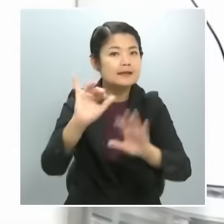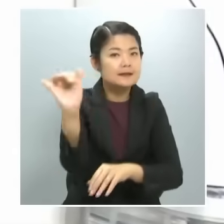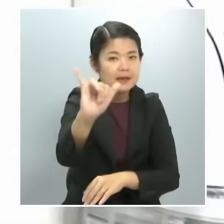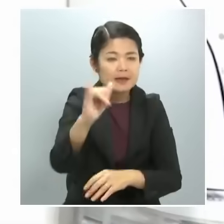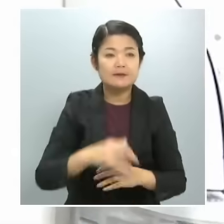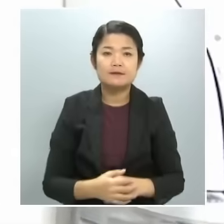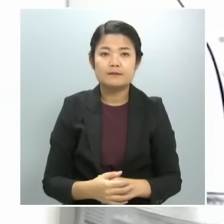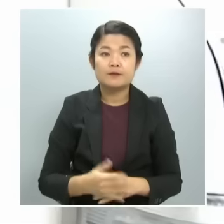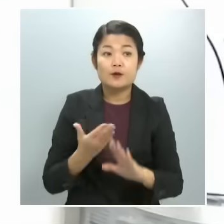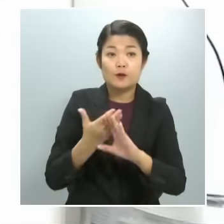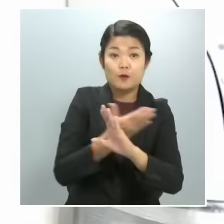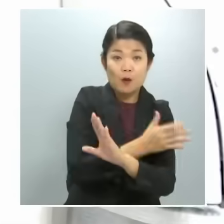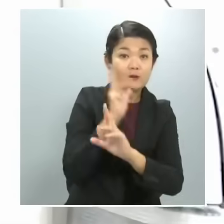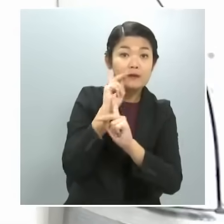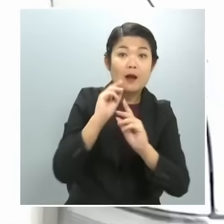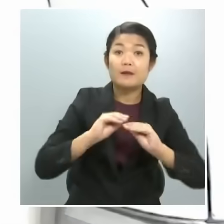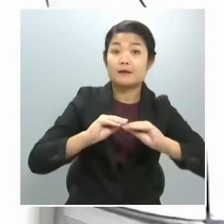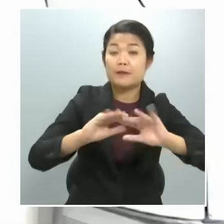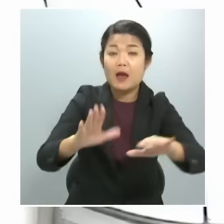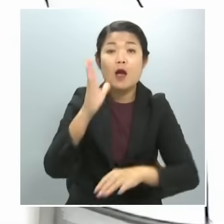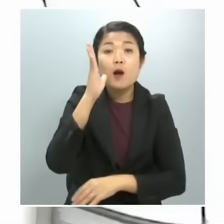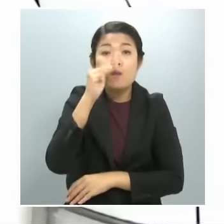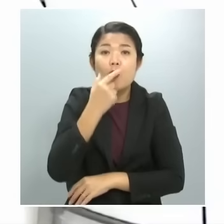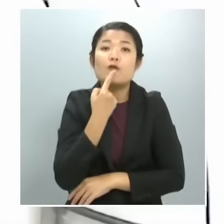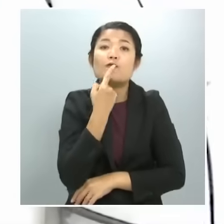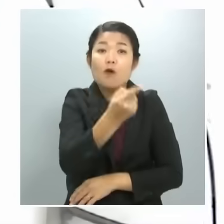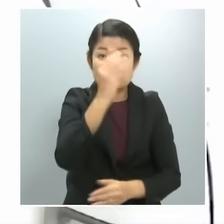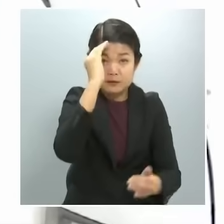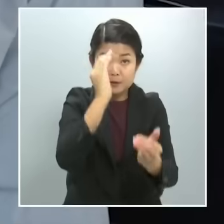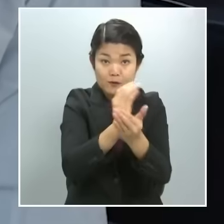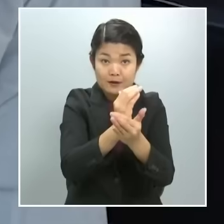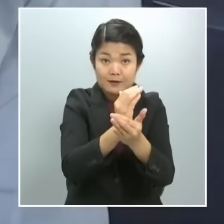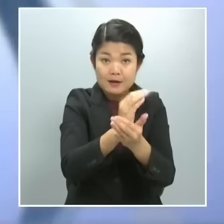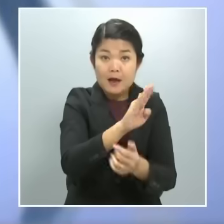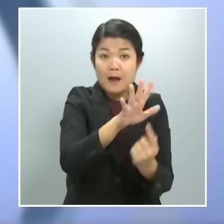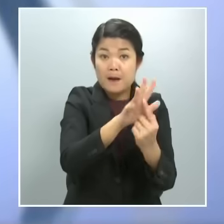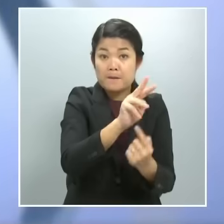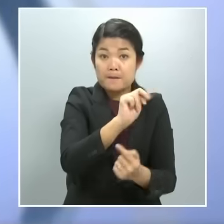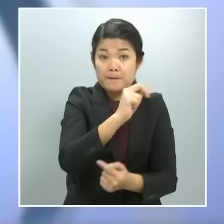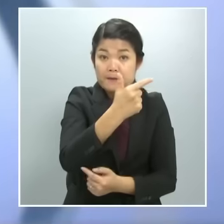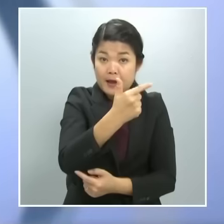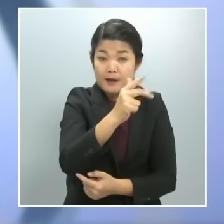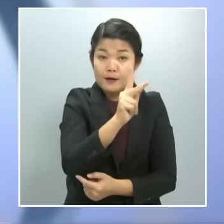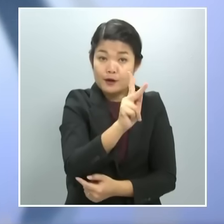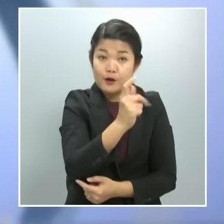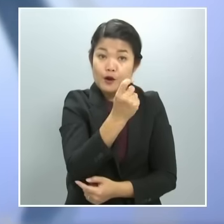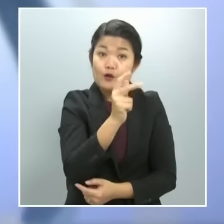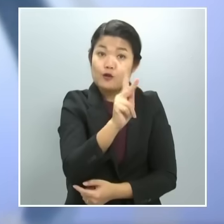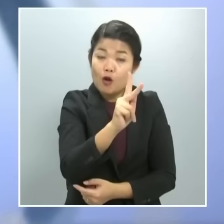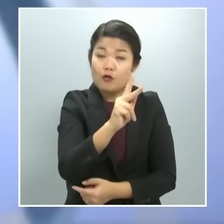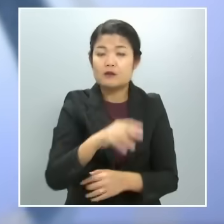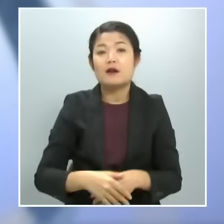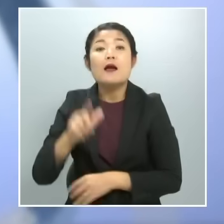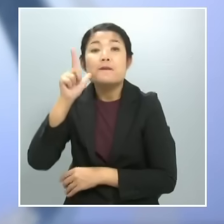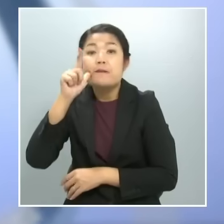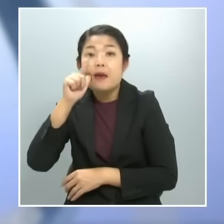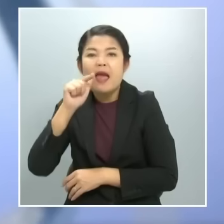หน้าที่จะเป็นข่าวขึ้นมาเนี่ยนะฮะพ่อก็ไปแจ้งความที่สนบางกอกใหญ่ค่ะใช่มั้ยใช่ค่ะอ่าตัวญ่าเนี่ไปแจ้งความ